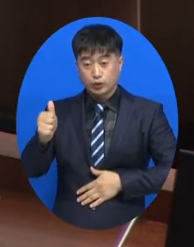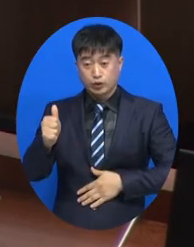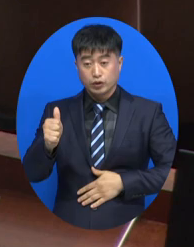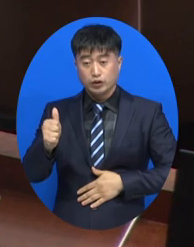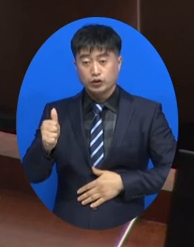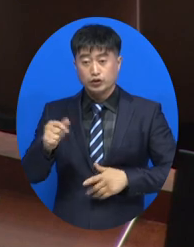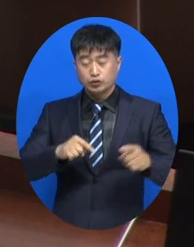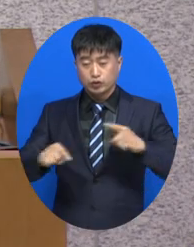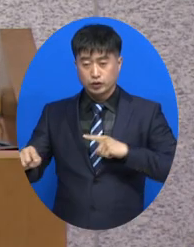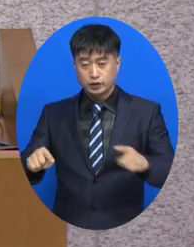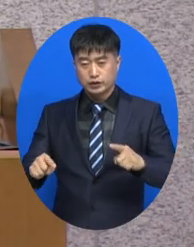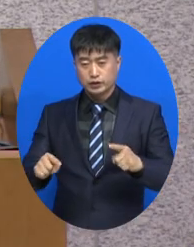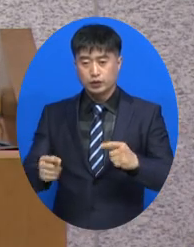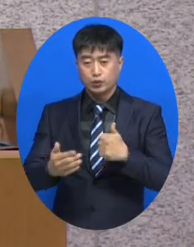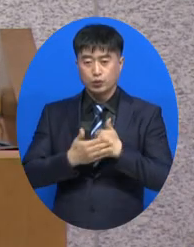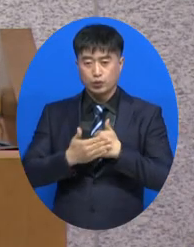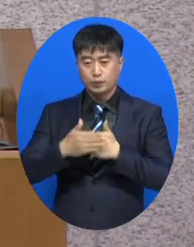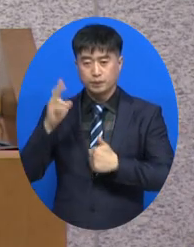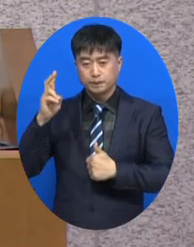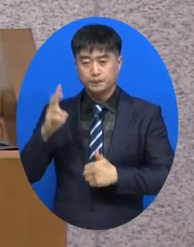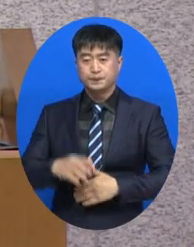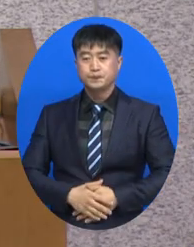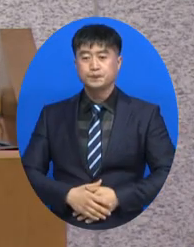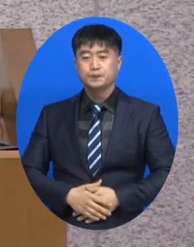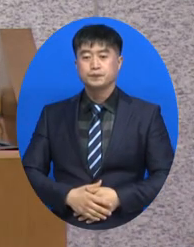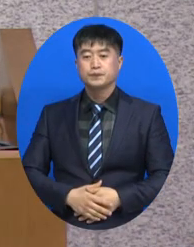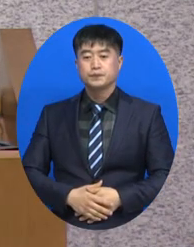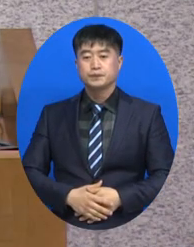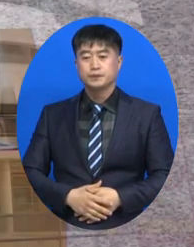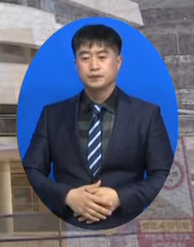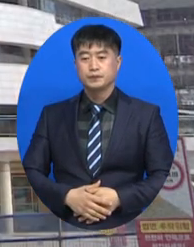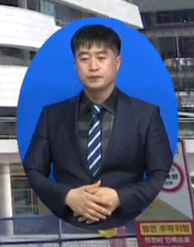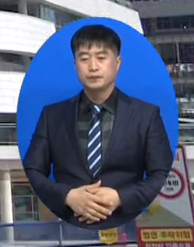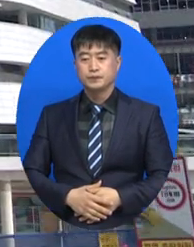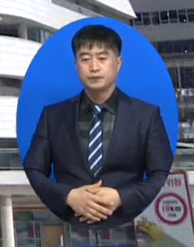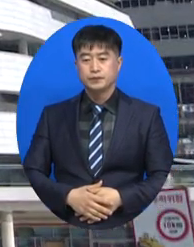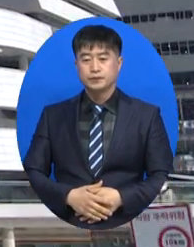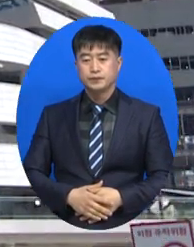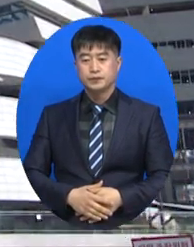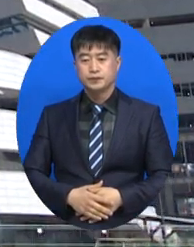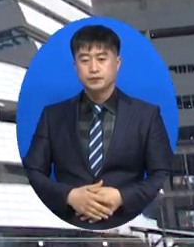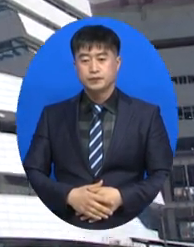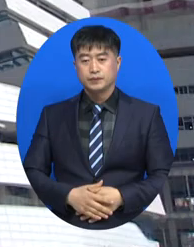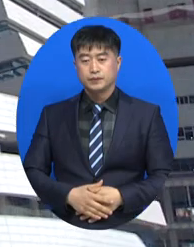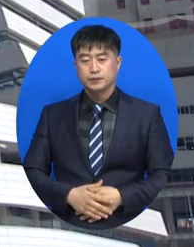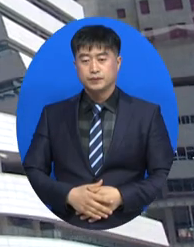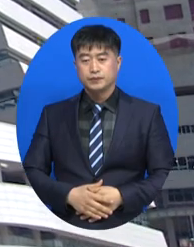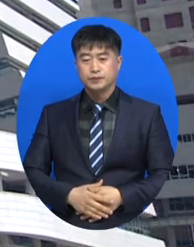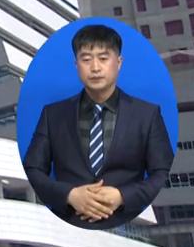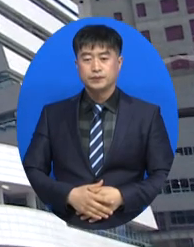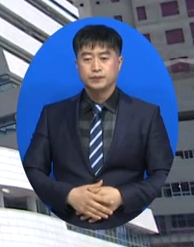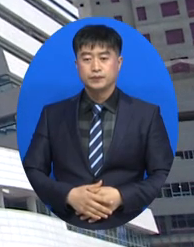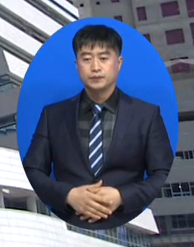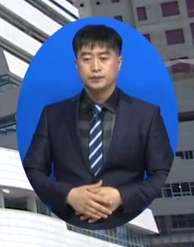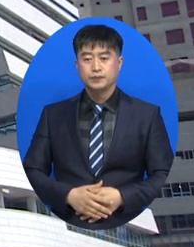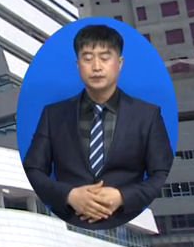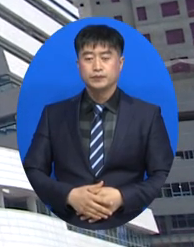김동연 지사의 주요 정책들은 탄력이 가해질 것으로 전망됩니다. 경기지TV 최지연입니다.